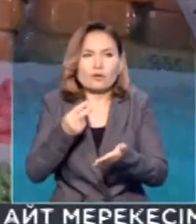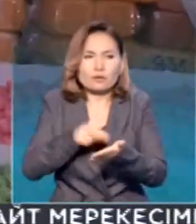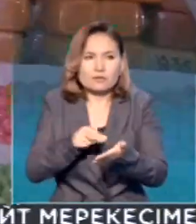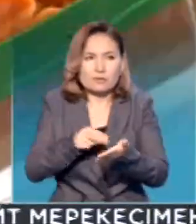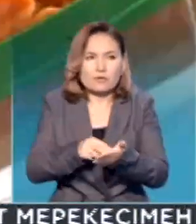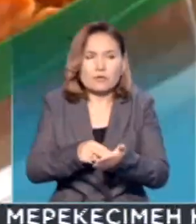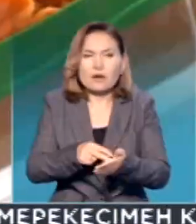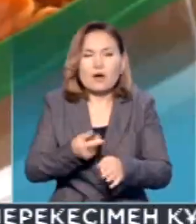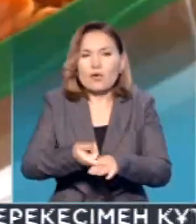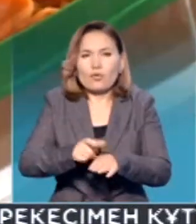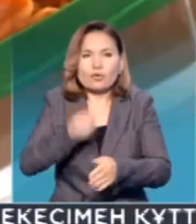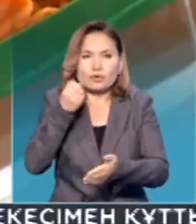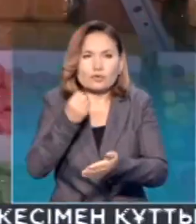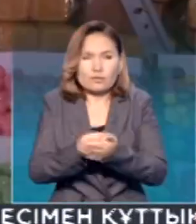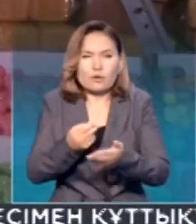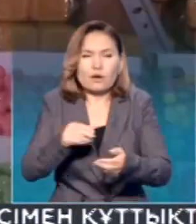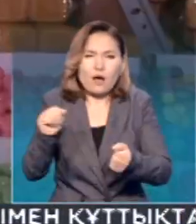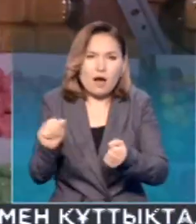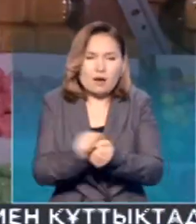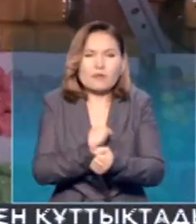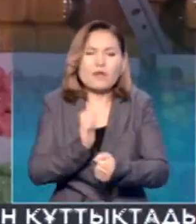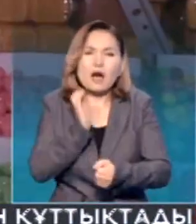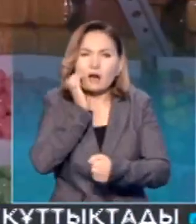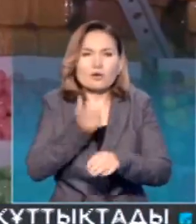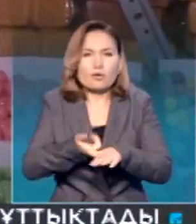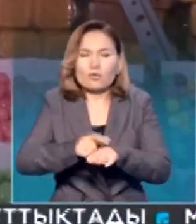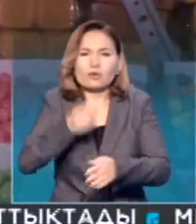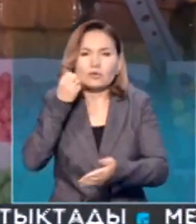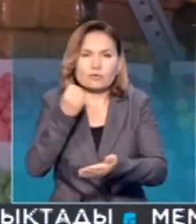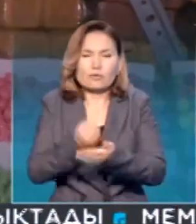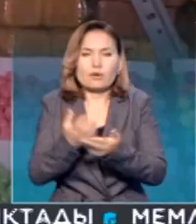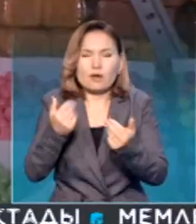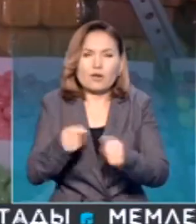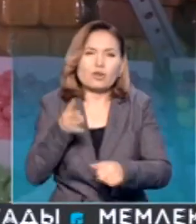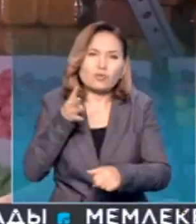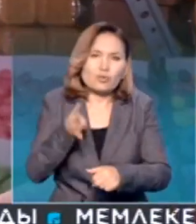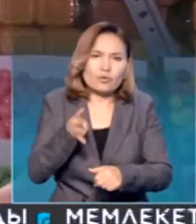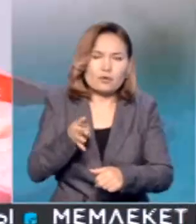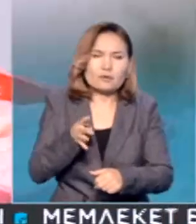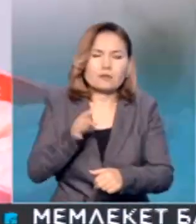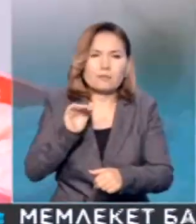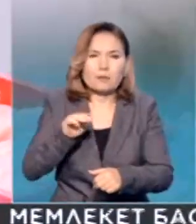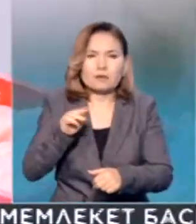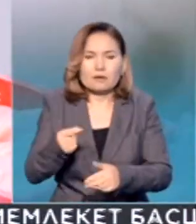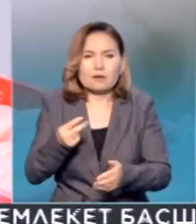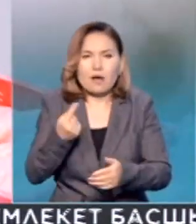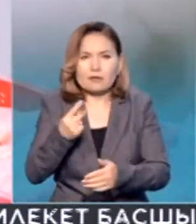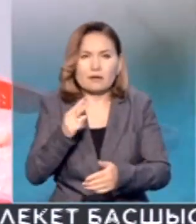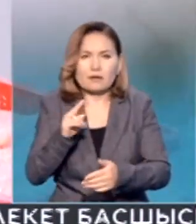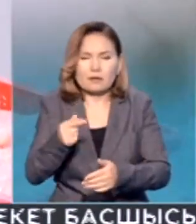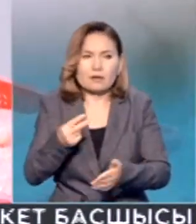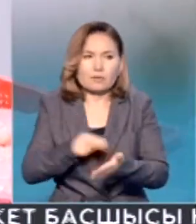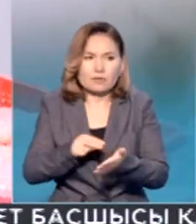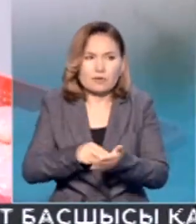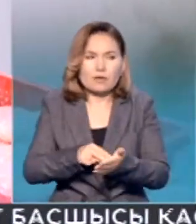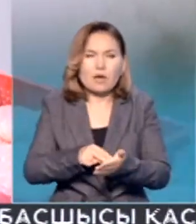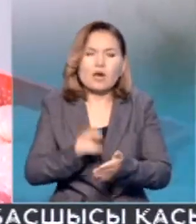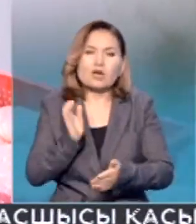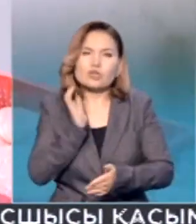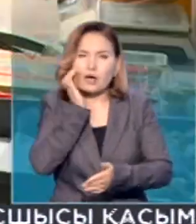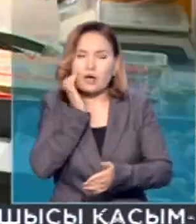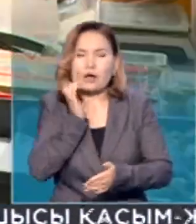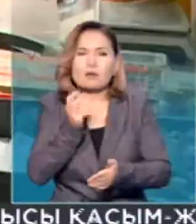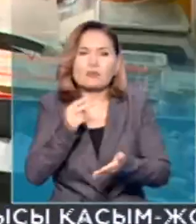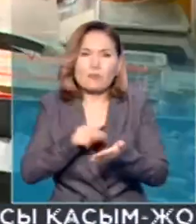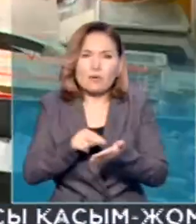көтере береді бұл кісі. Алғын келеді ғой, орешке барлығы, бірақ қымбат десетін. 4000 теңге деген килограммы. Жаңғақ вроде соңғы рет